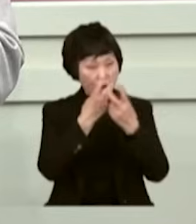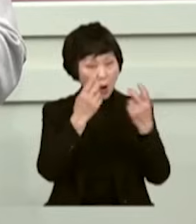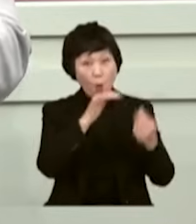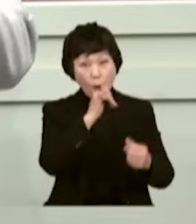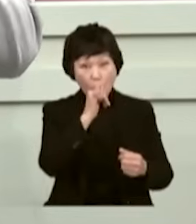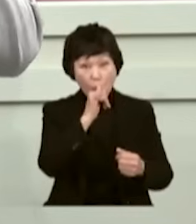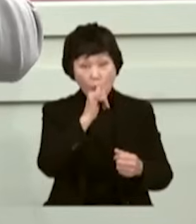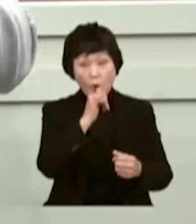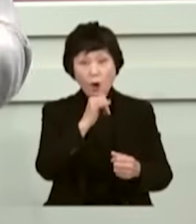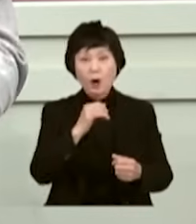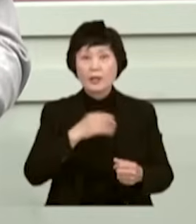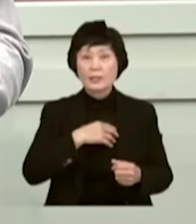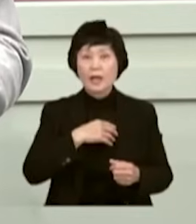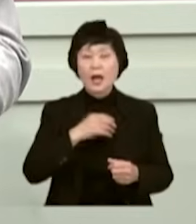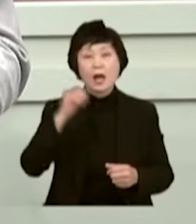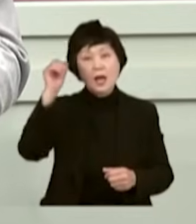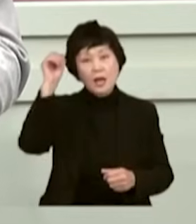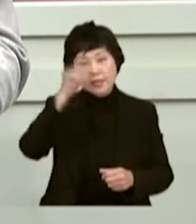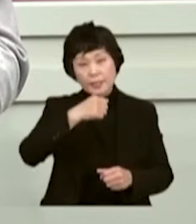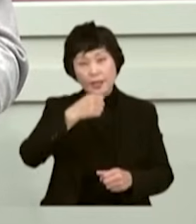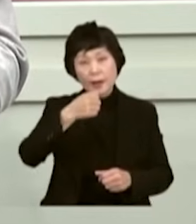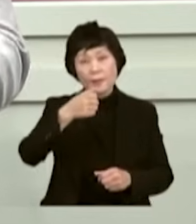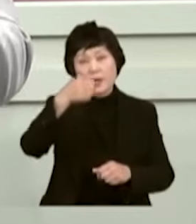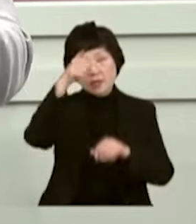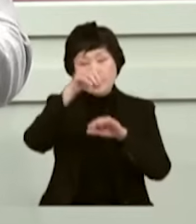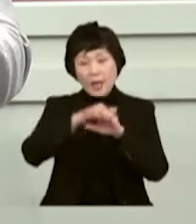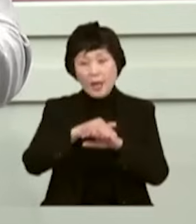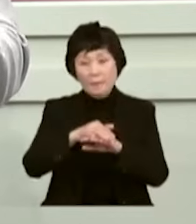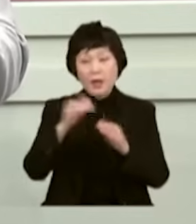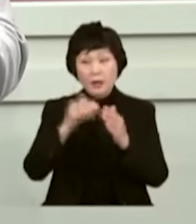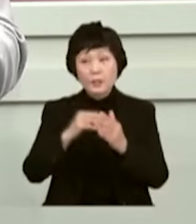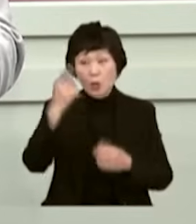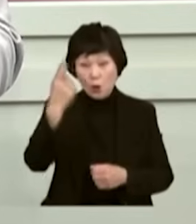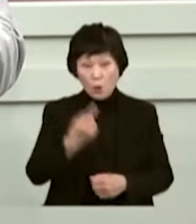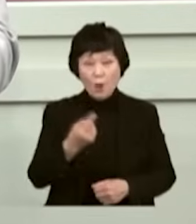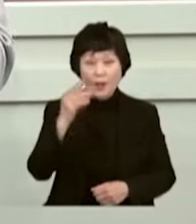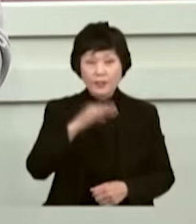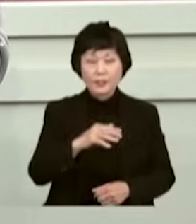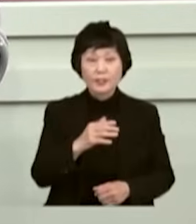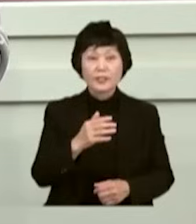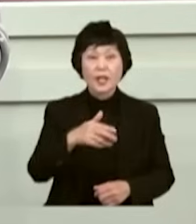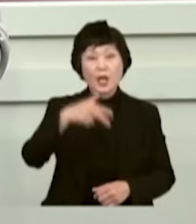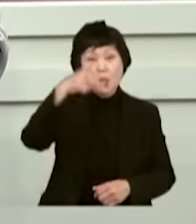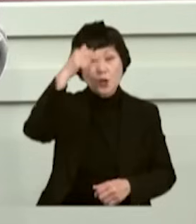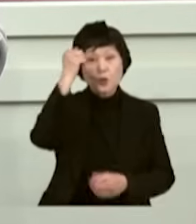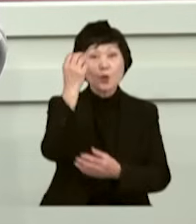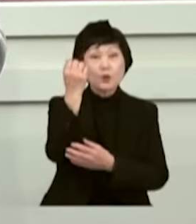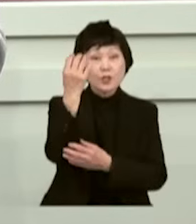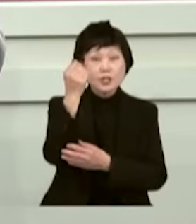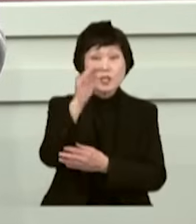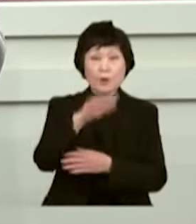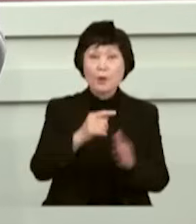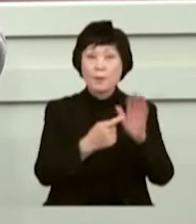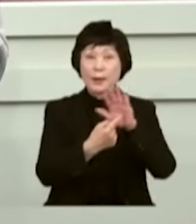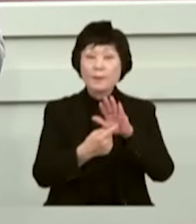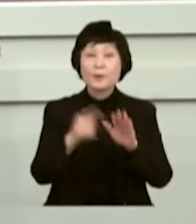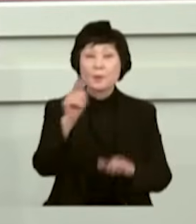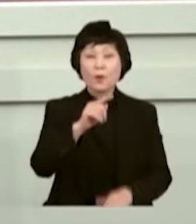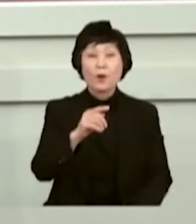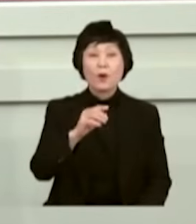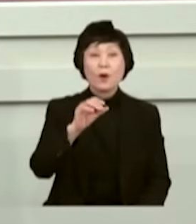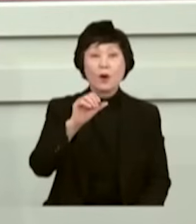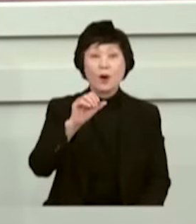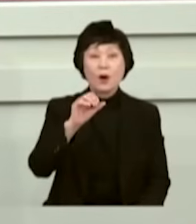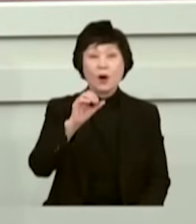오는데 조선일보에서 그날 발표가 나는 거예요. 조가 딱 봤는데 SBS 제 일기 그때 몇